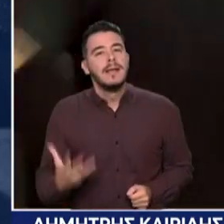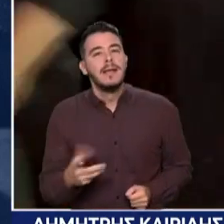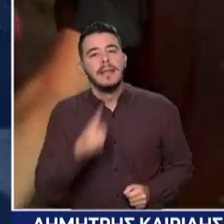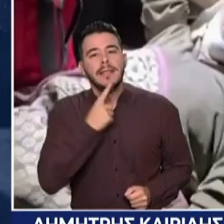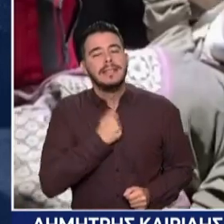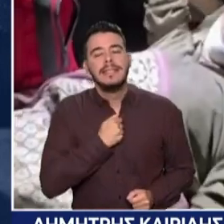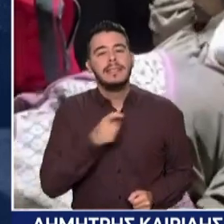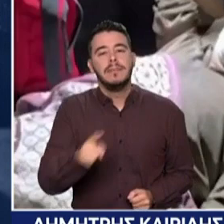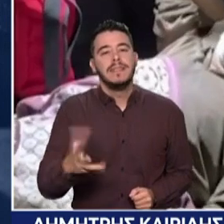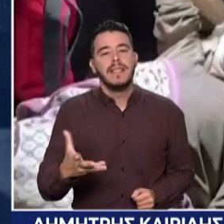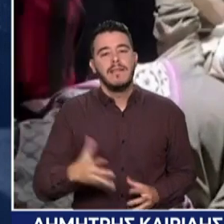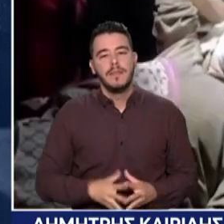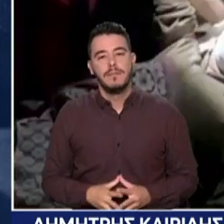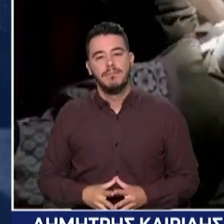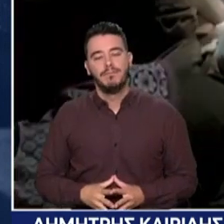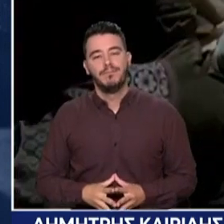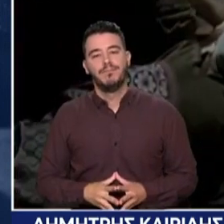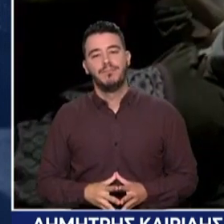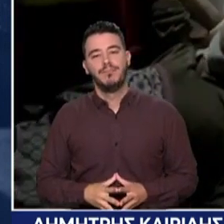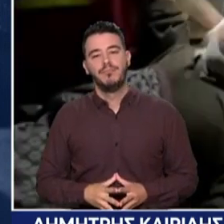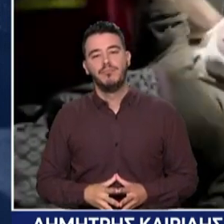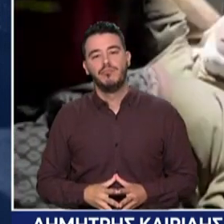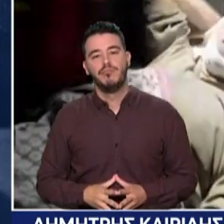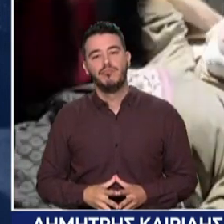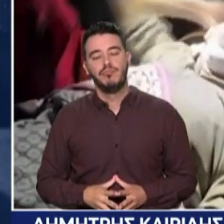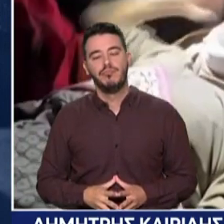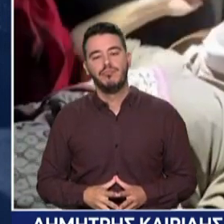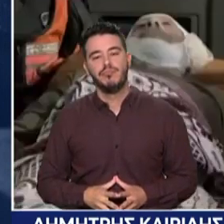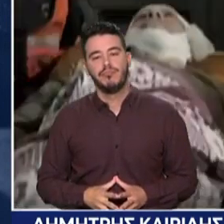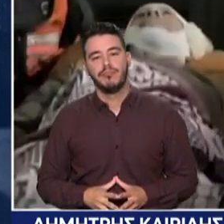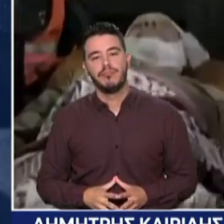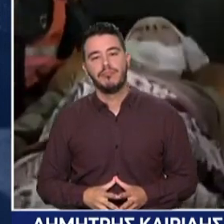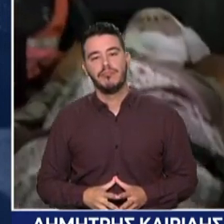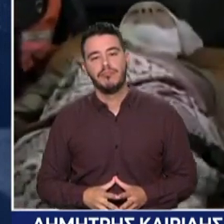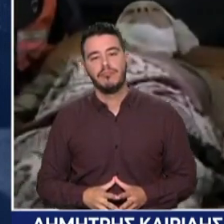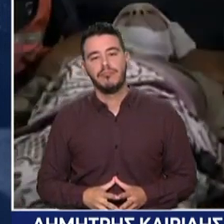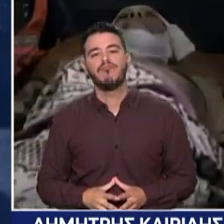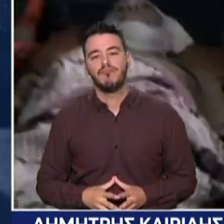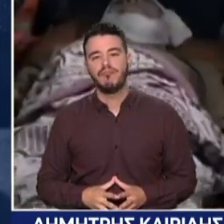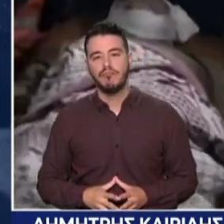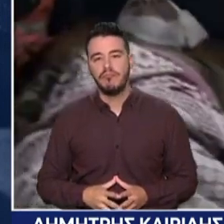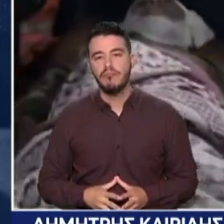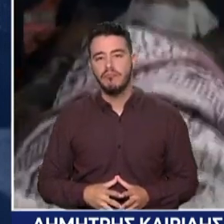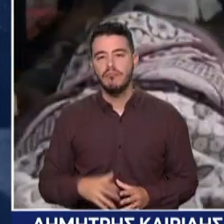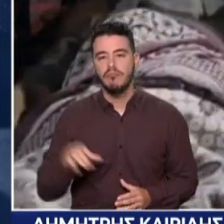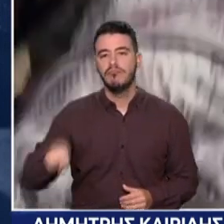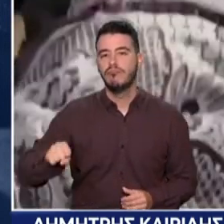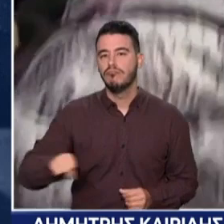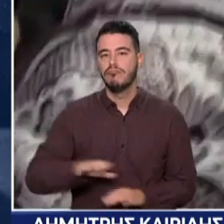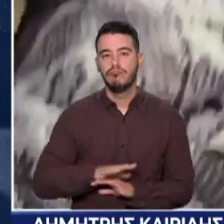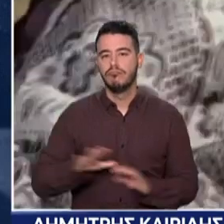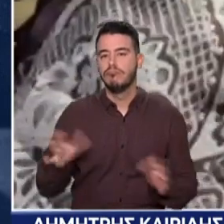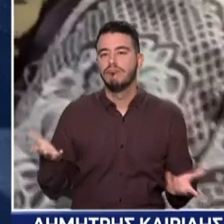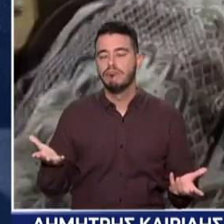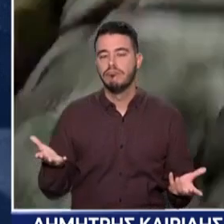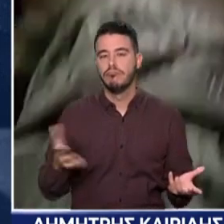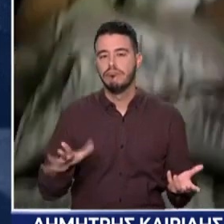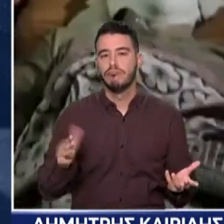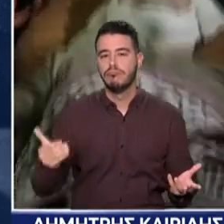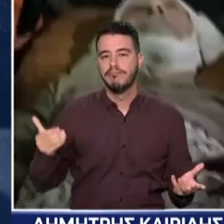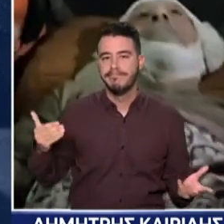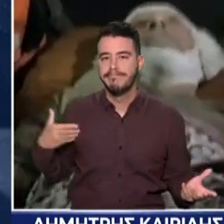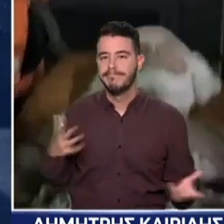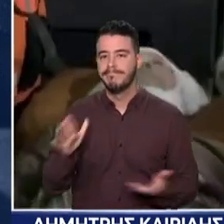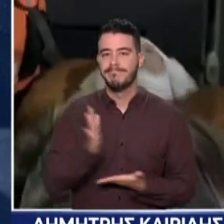θέση. Ναι, έτσι είναι που το λέτε. Μετά τον πρώτο δισταγμό, όπου προσπάθησε να ισορροπήσει μεταξύ Ανατολής